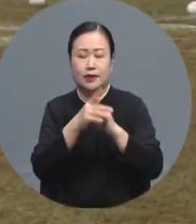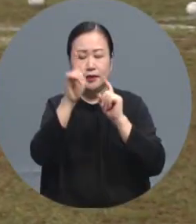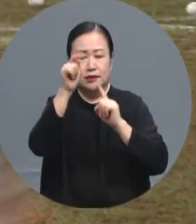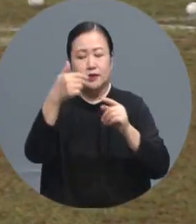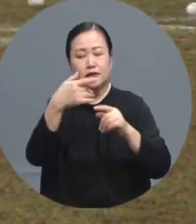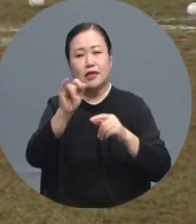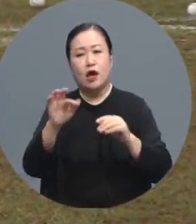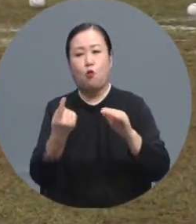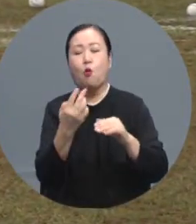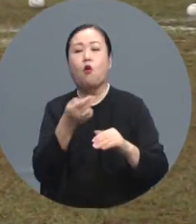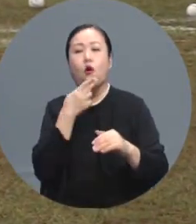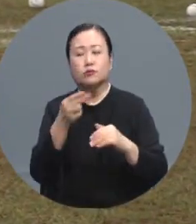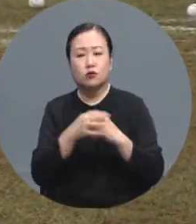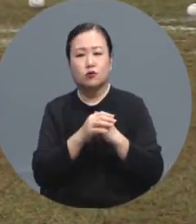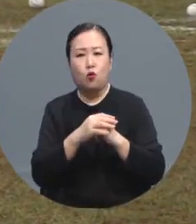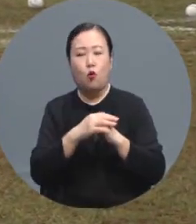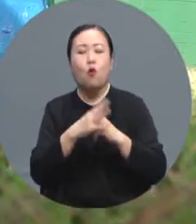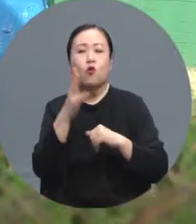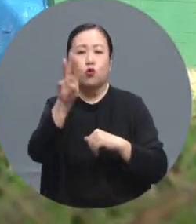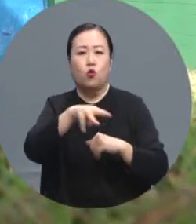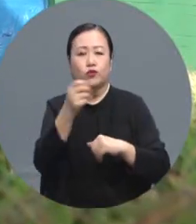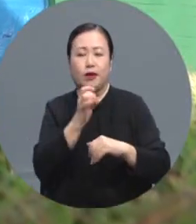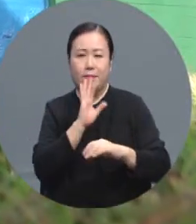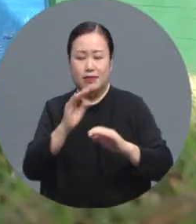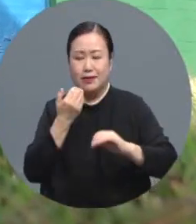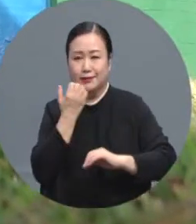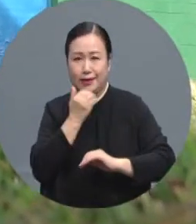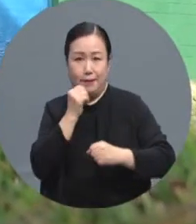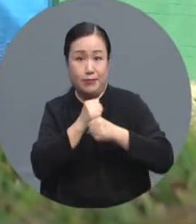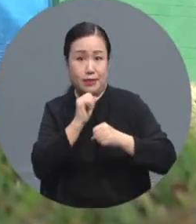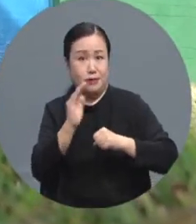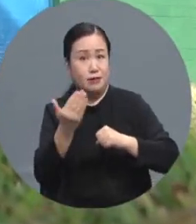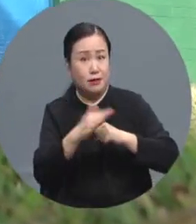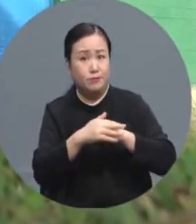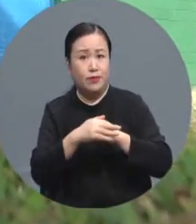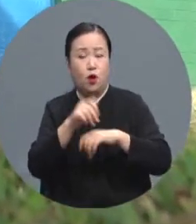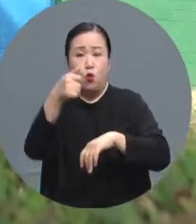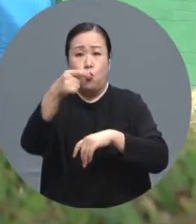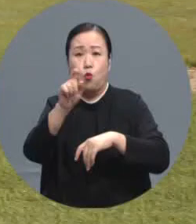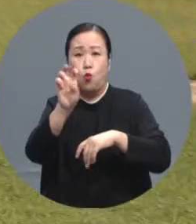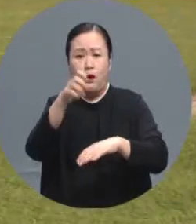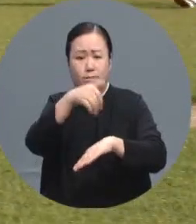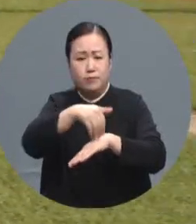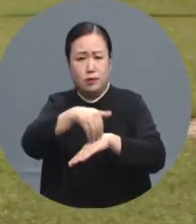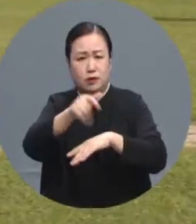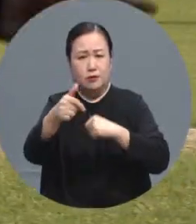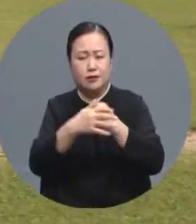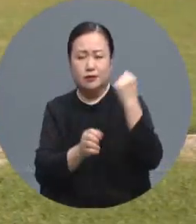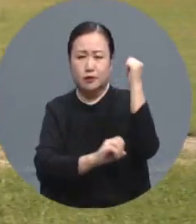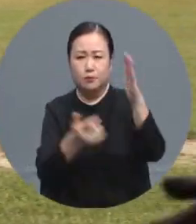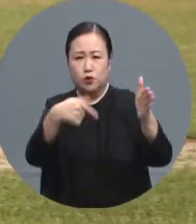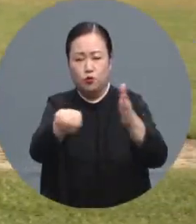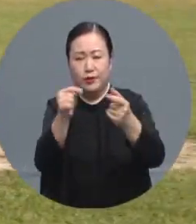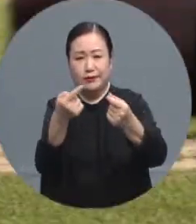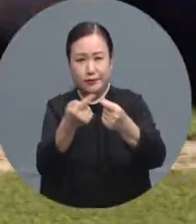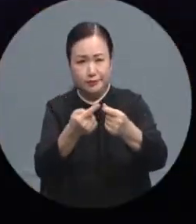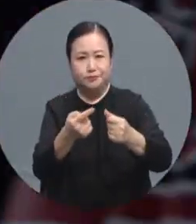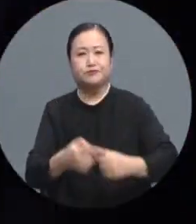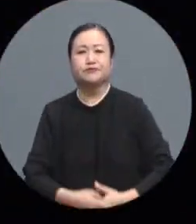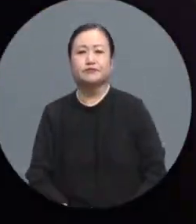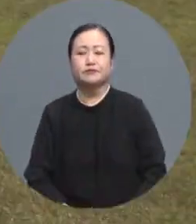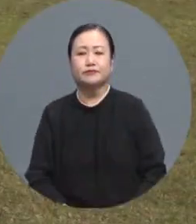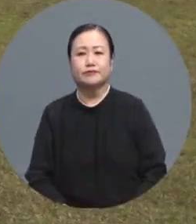시대에 대비해 새로운 롯데만의 색깔을 만들어야 하는 시점. 괌 스프링 캠프는 이를 위한 기반을 다지는 첫